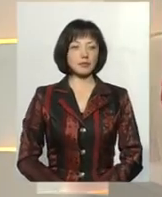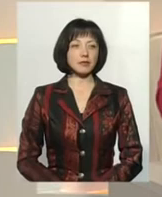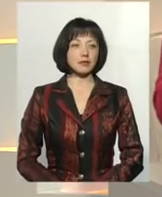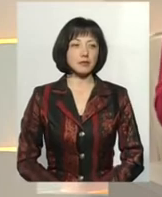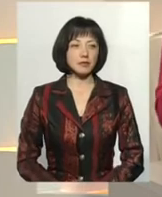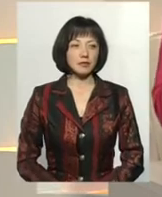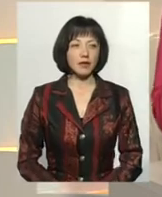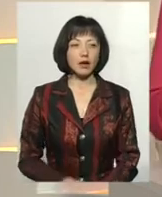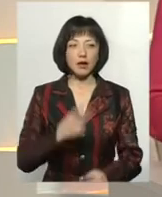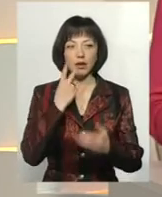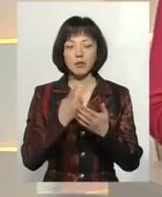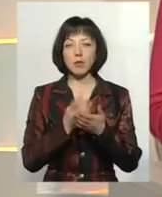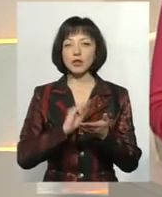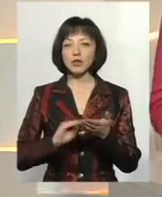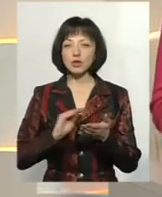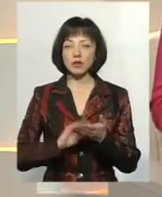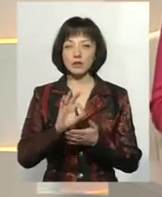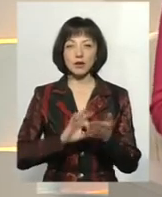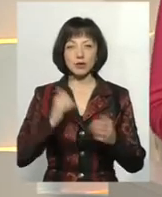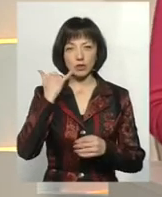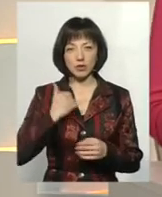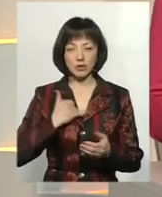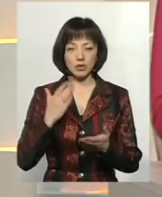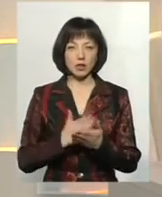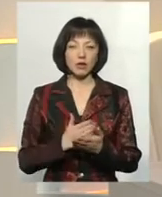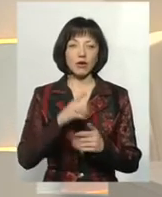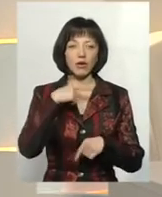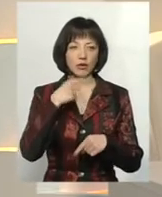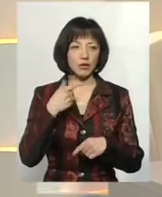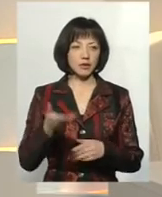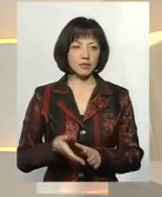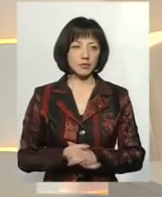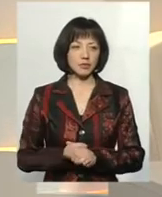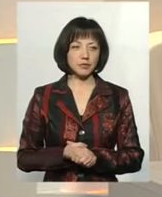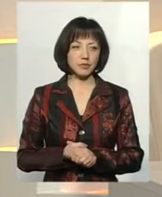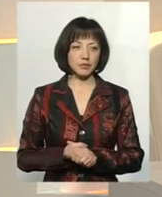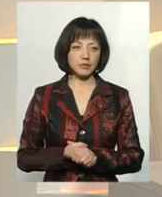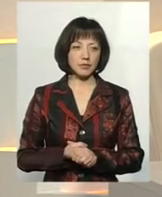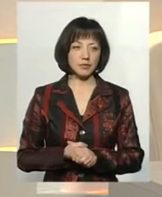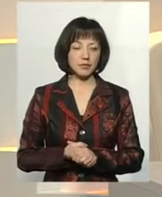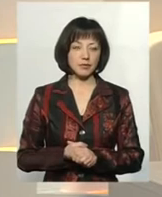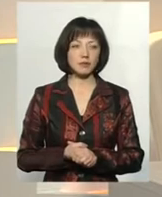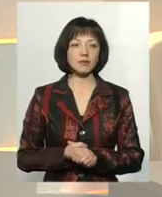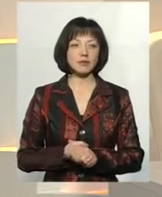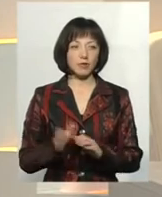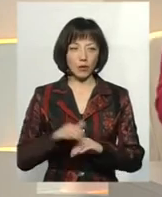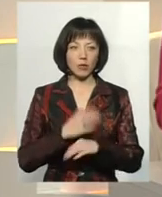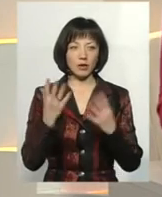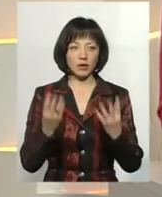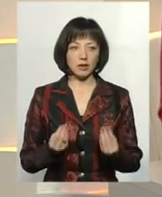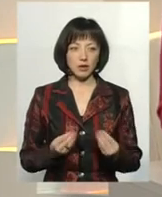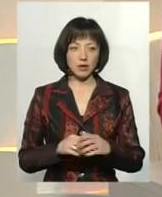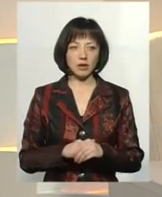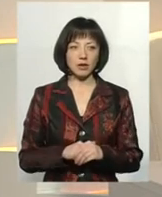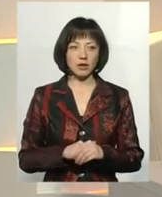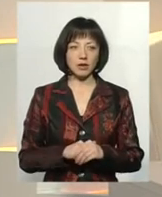Ми побачили сюжет і відразу у нас є телефонний дзвінок. Будь ласка, говоріть. Алло, добрый день. Добрый день,